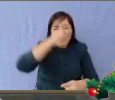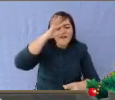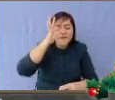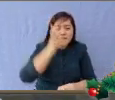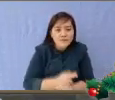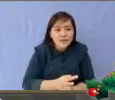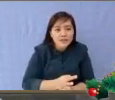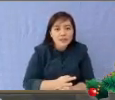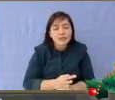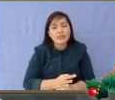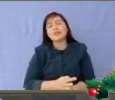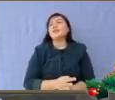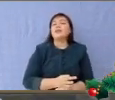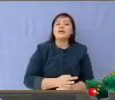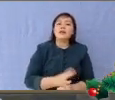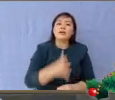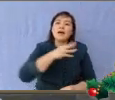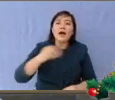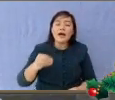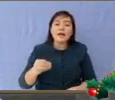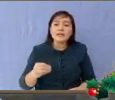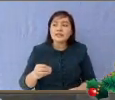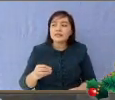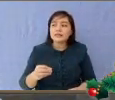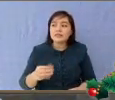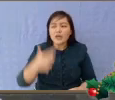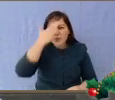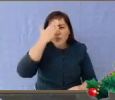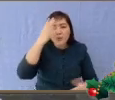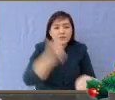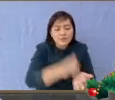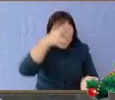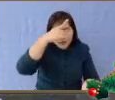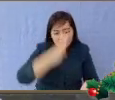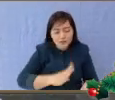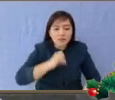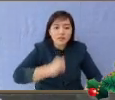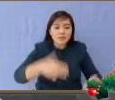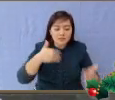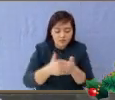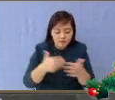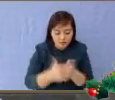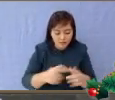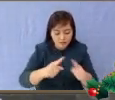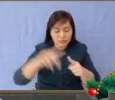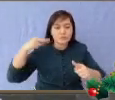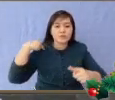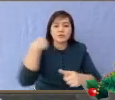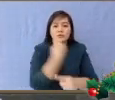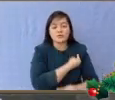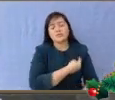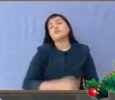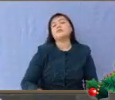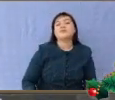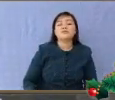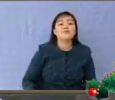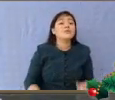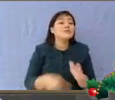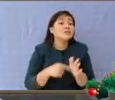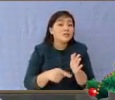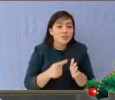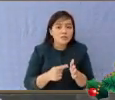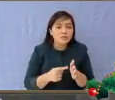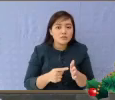Diyos. Do you understand? Na minsan, gusto po tayong suluhin ng Diyos.